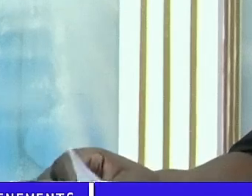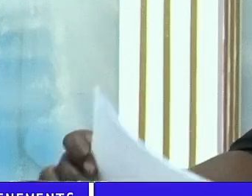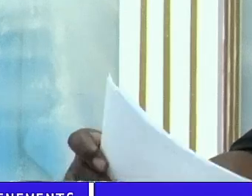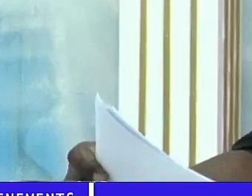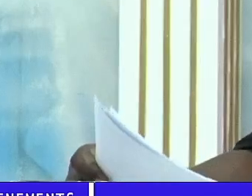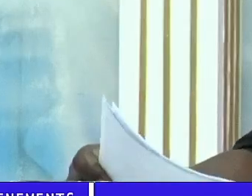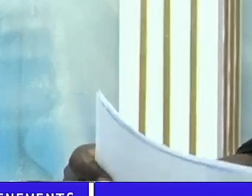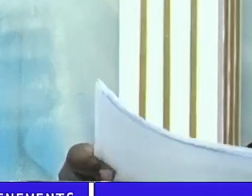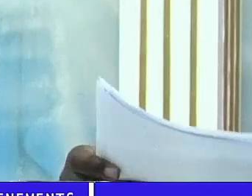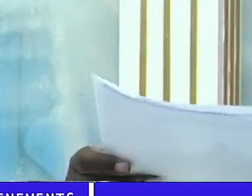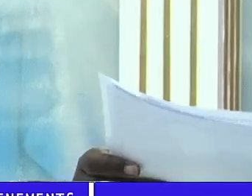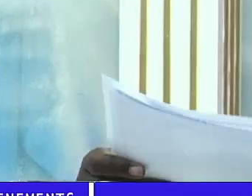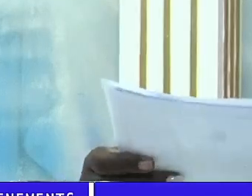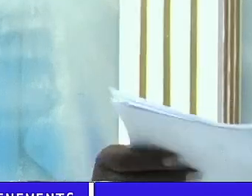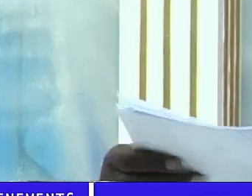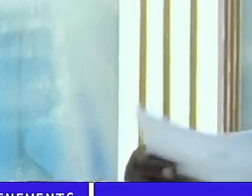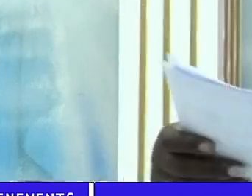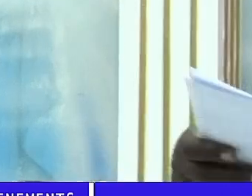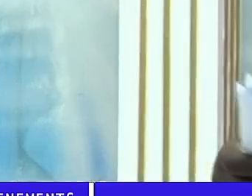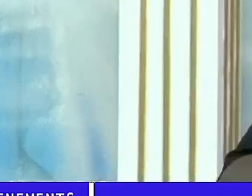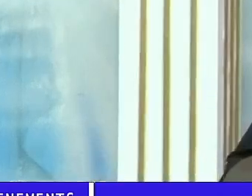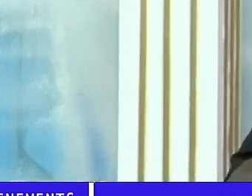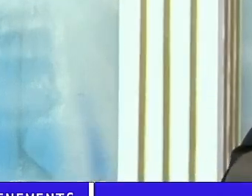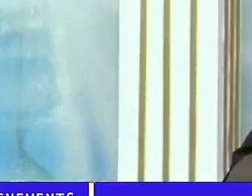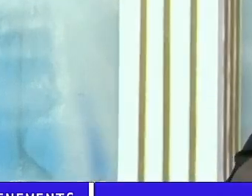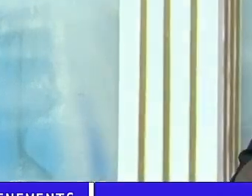Merci et bonne participation à la messe.